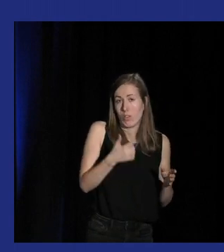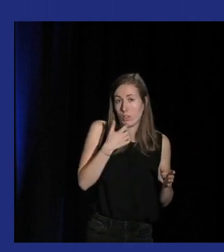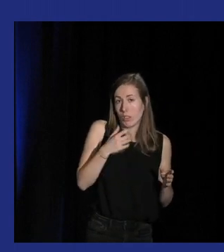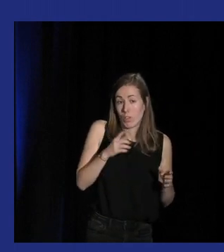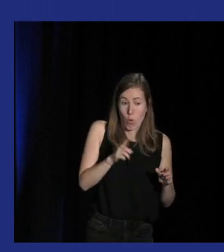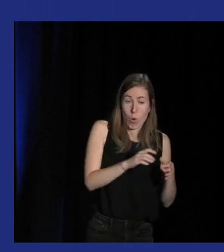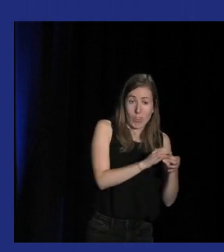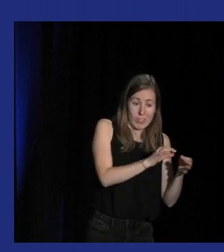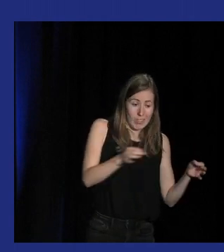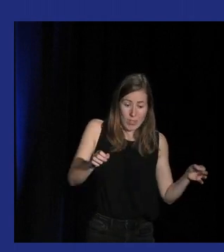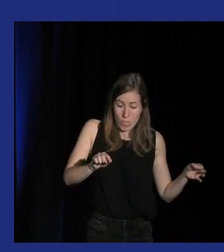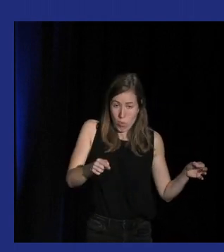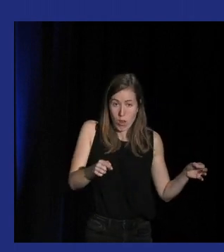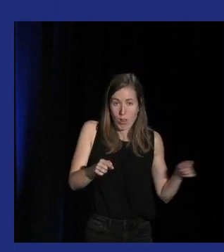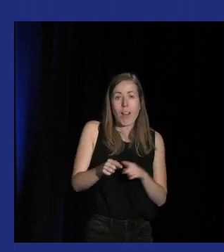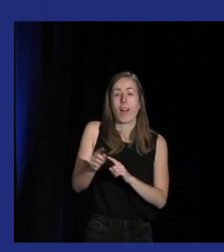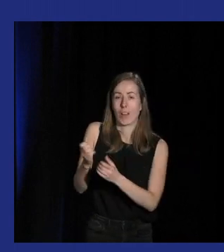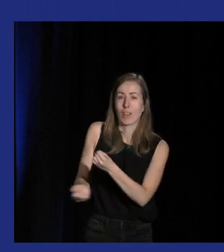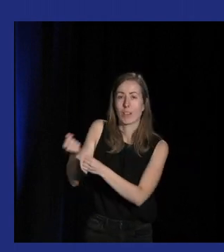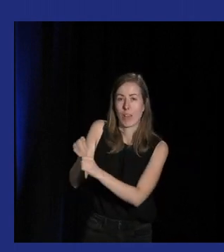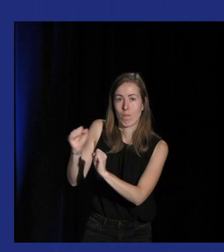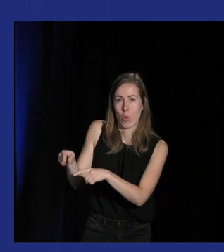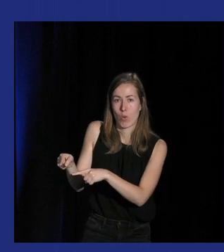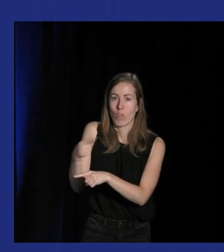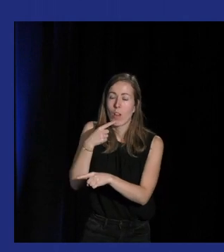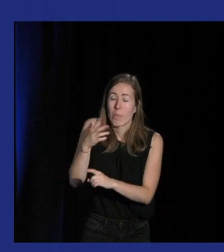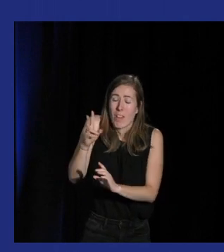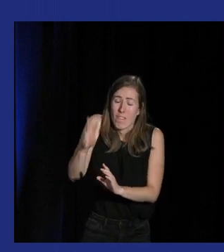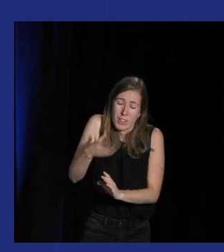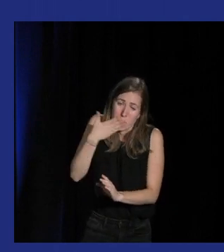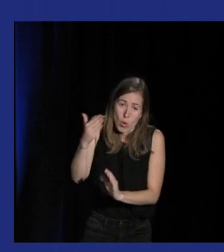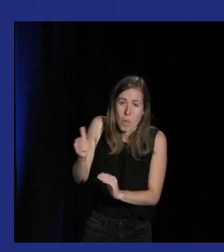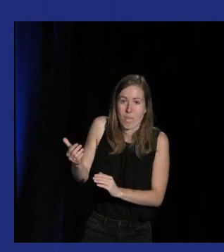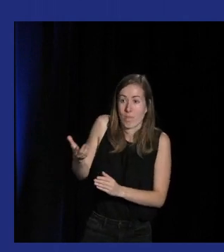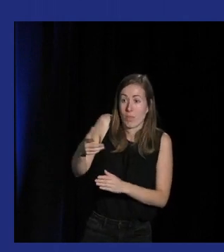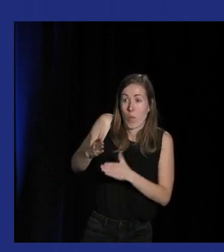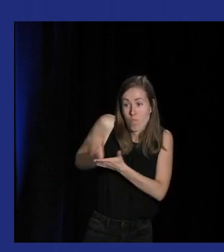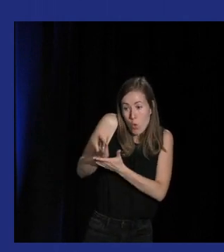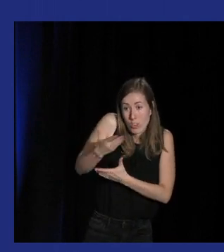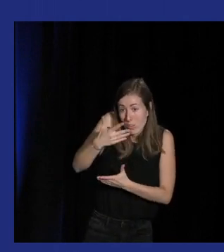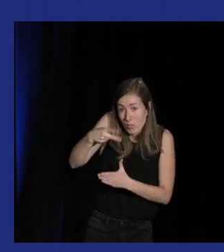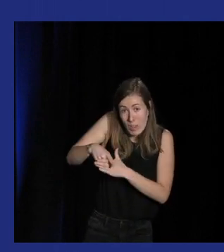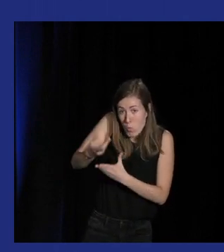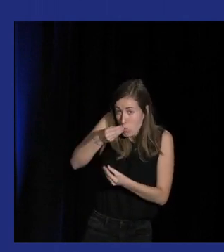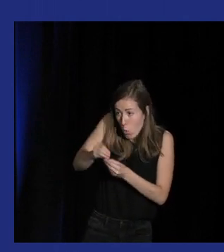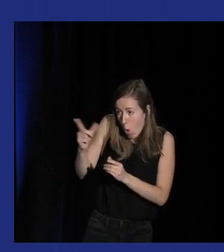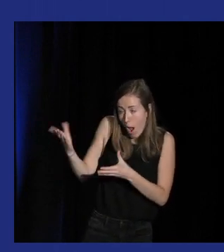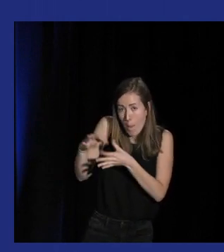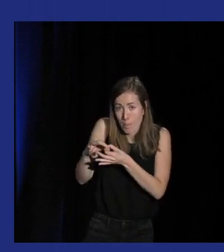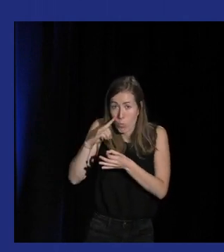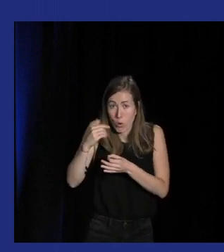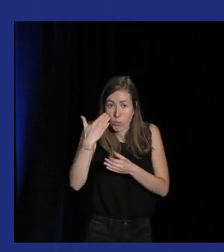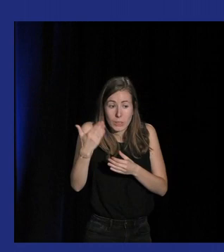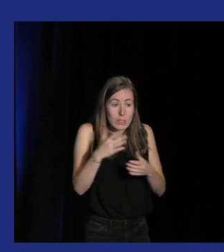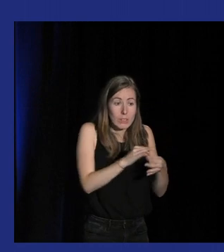composer après c'est vrai que c'est bien de c'est bien de d'avoir les compositeurs le plus tôt possible sinon enfin sinon oui vous avez pas de musique pendant des